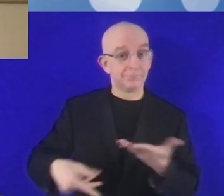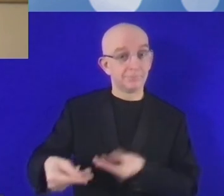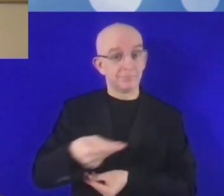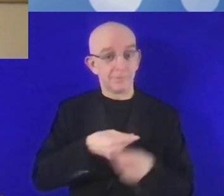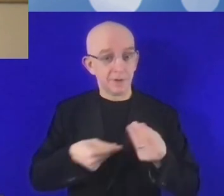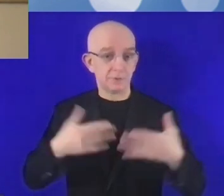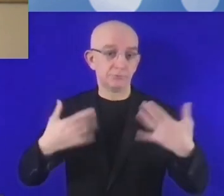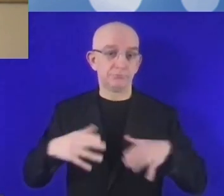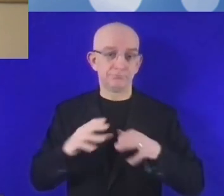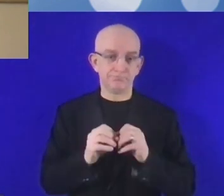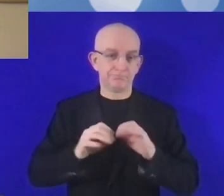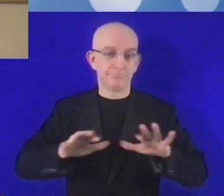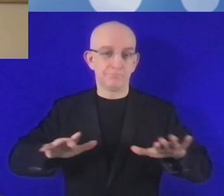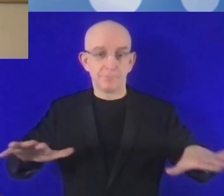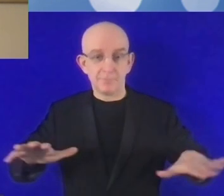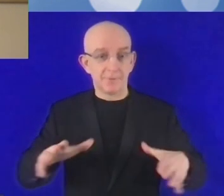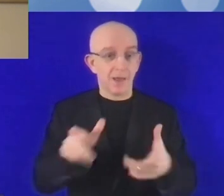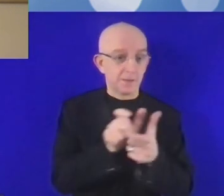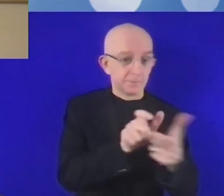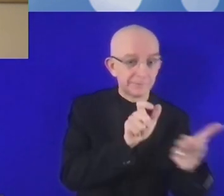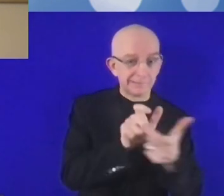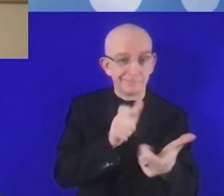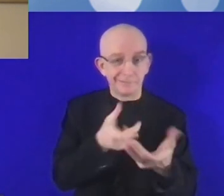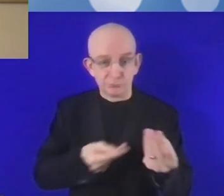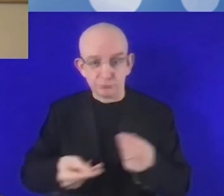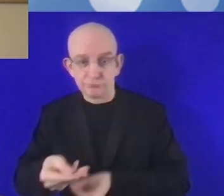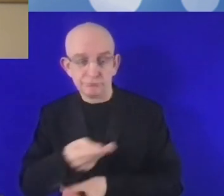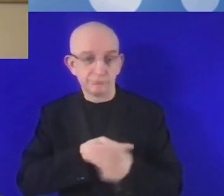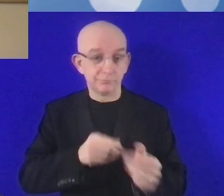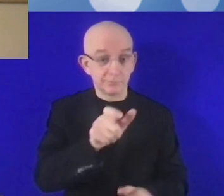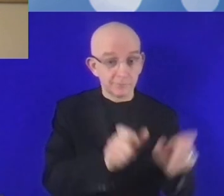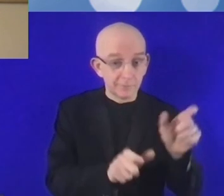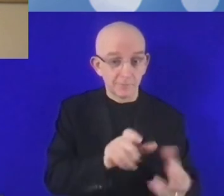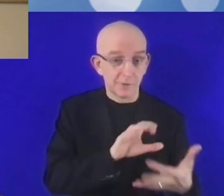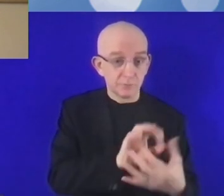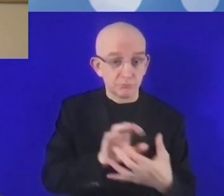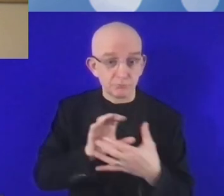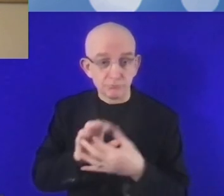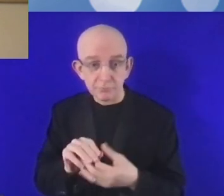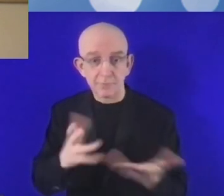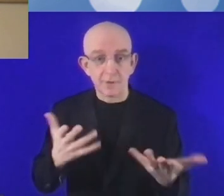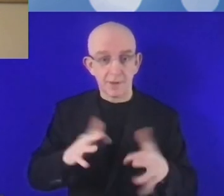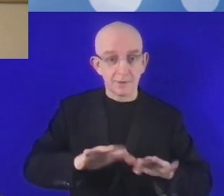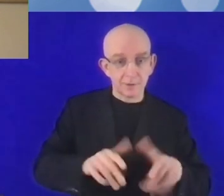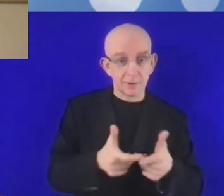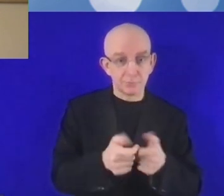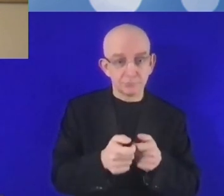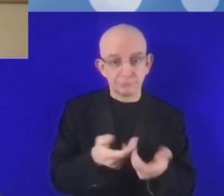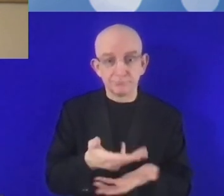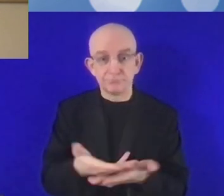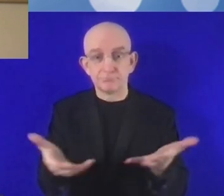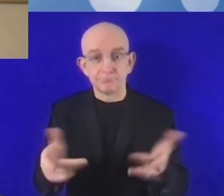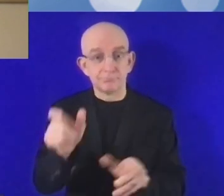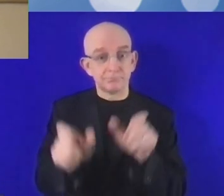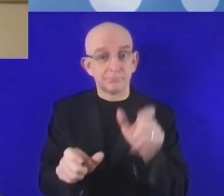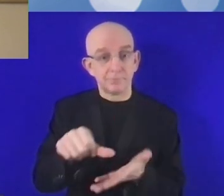我们在广泛的领域进行我们的经济活动，为我们的用户能使用